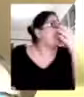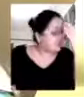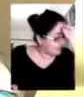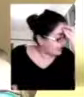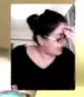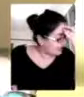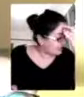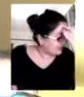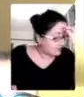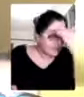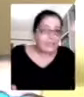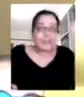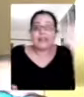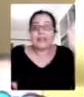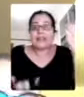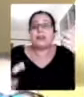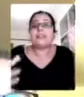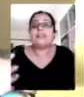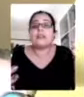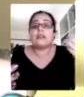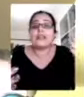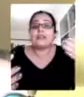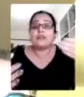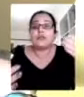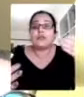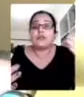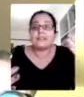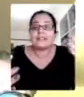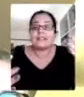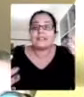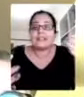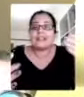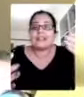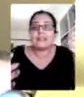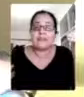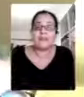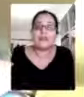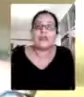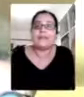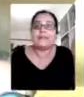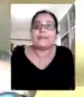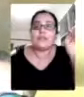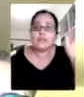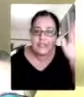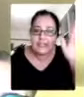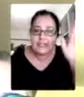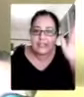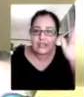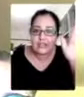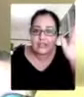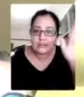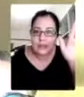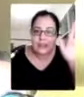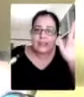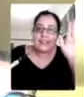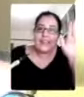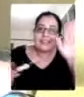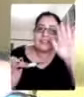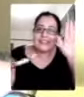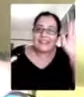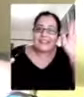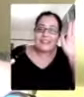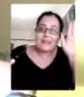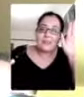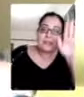bunun şeysi nasıl diyeyim? Politik olarak doğrucu bir insan hayatım boyunca olamadım. O yüzden evden çalışıyorum ha.